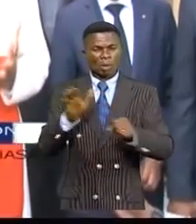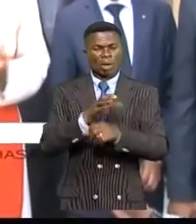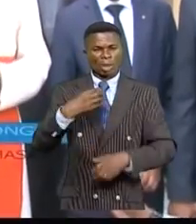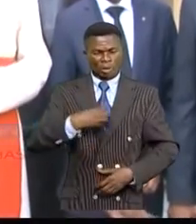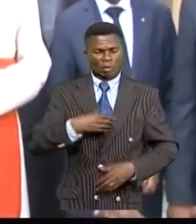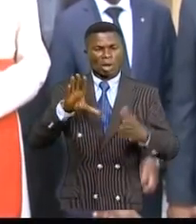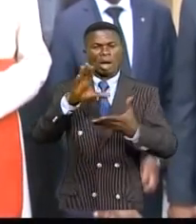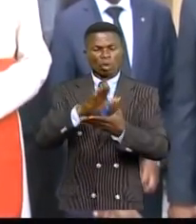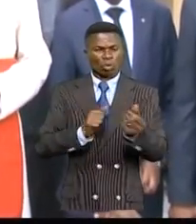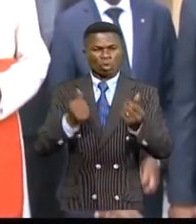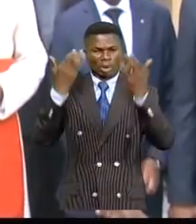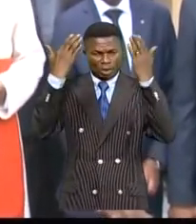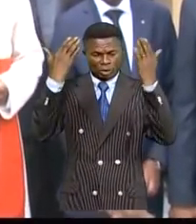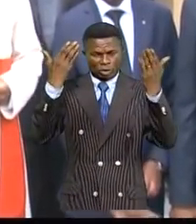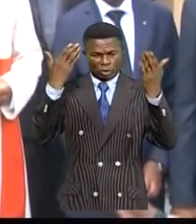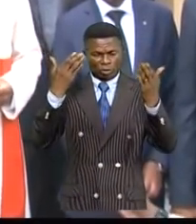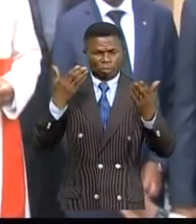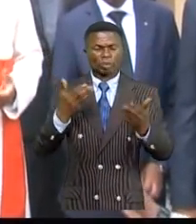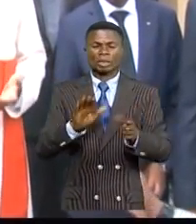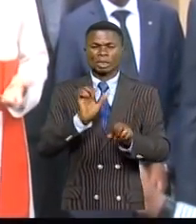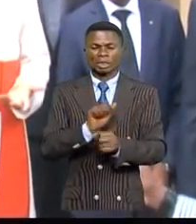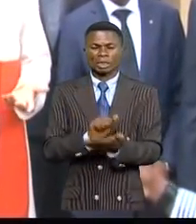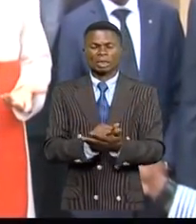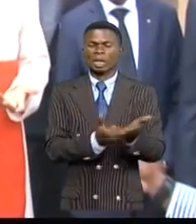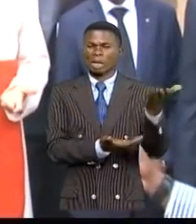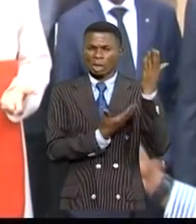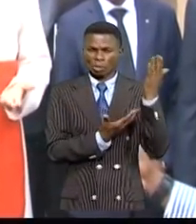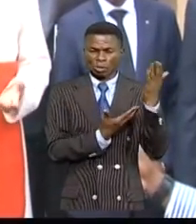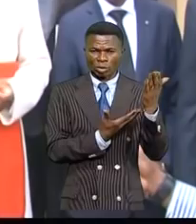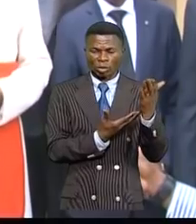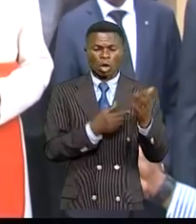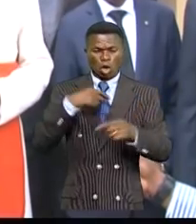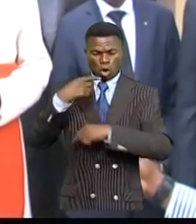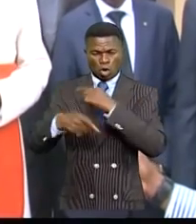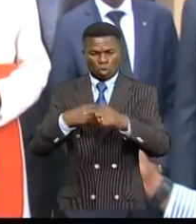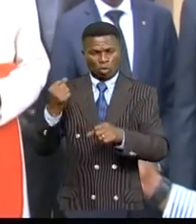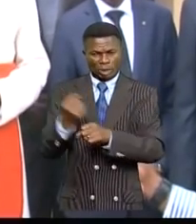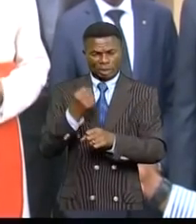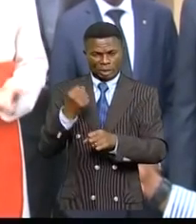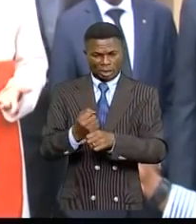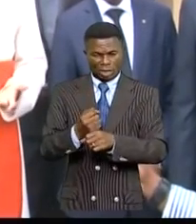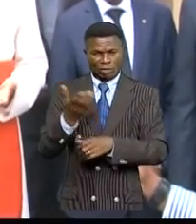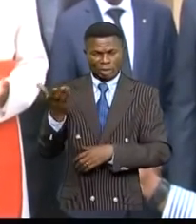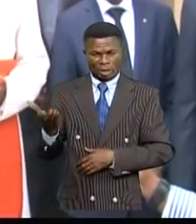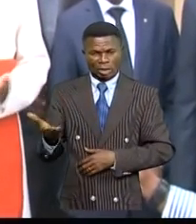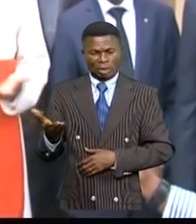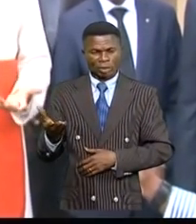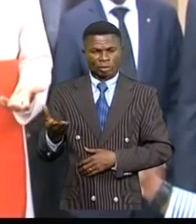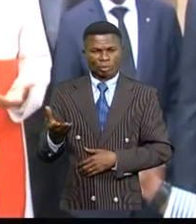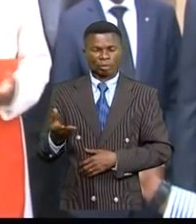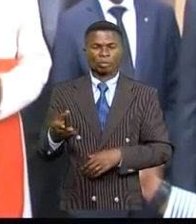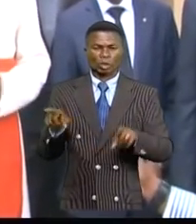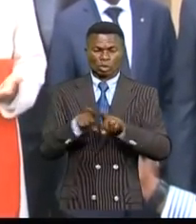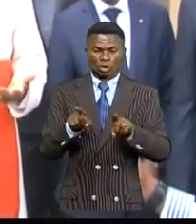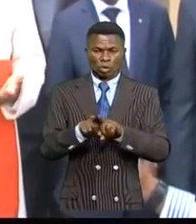Ils croient en Dieu. Il est capital qu'au début de leur travail, comme ils